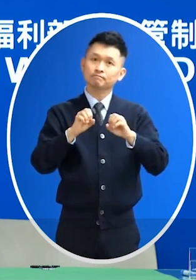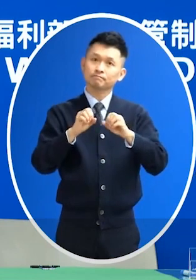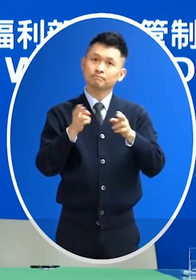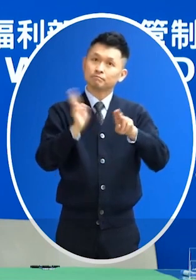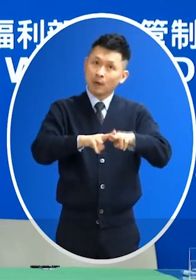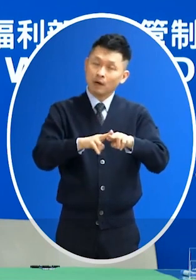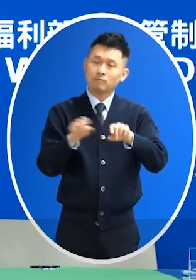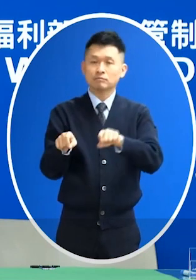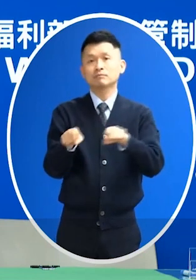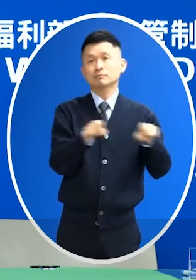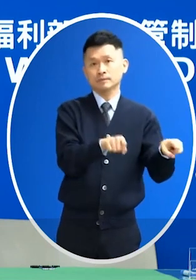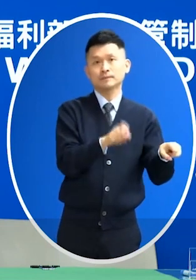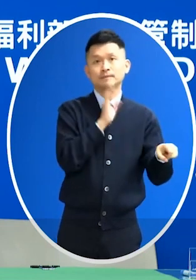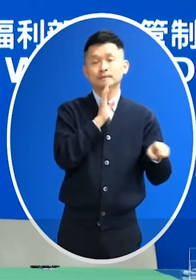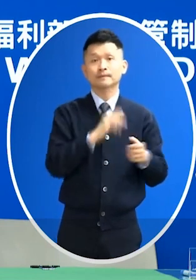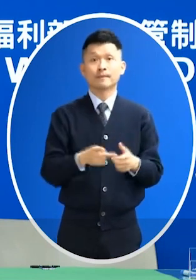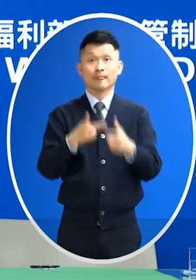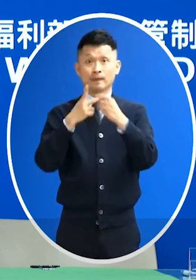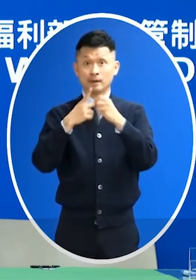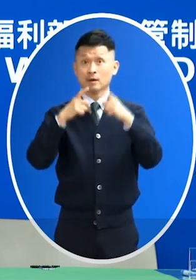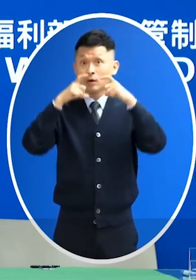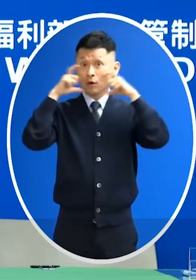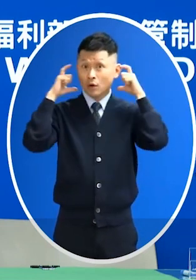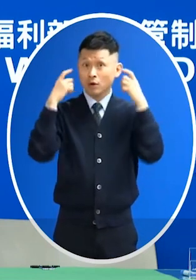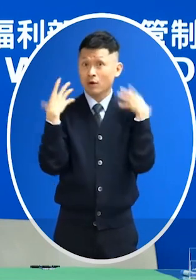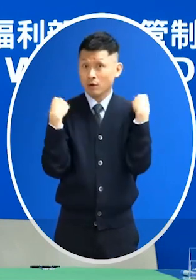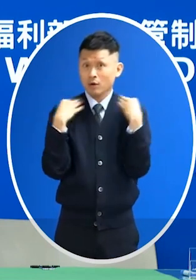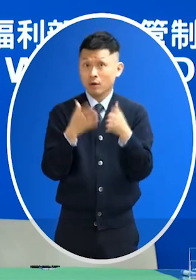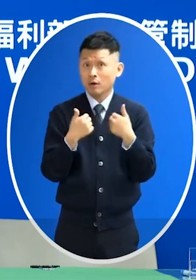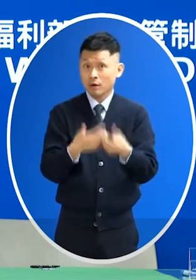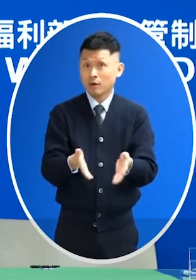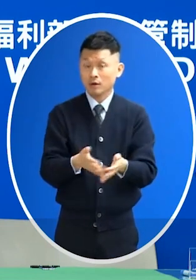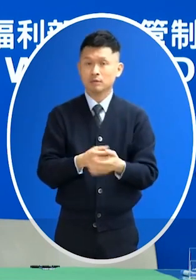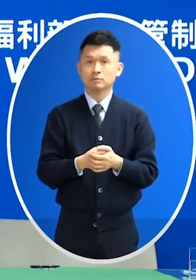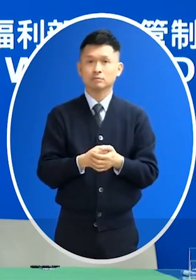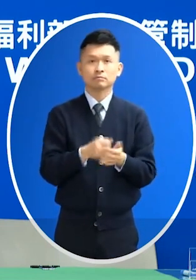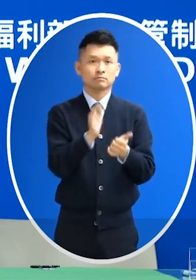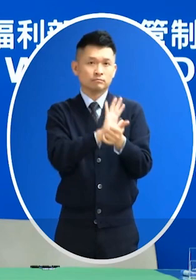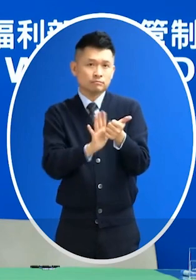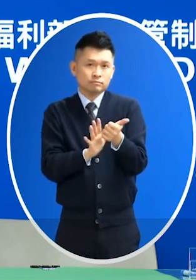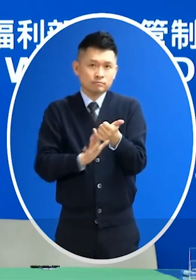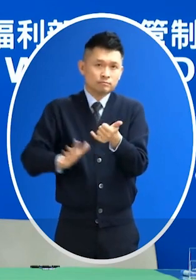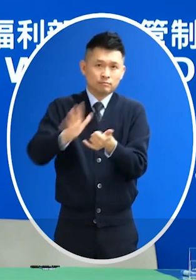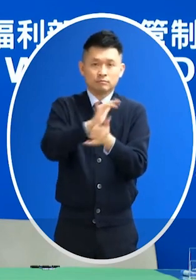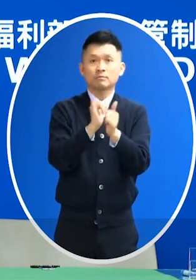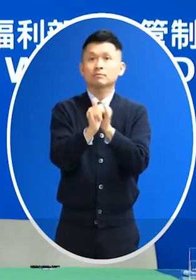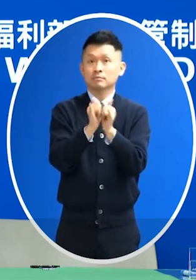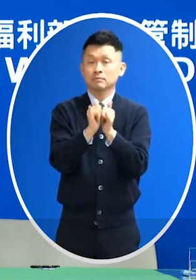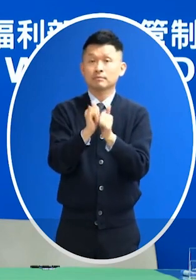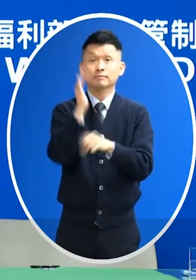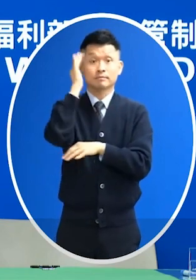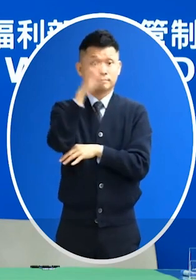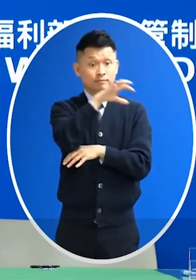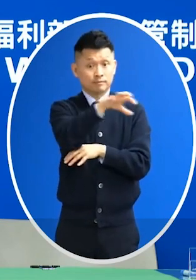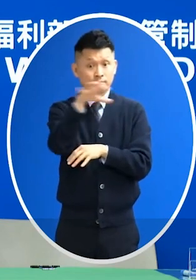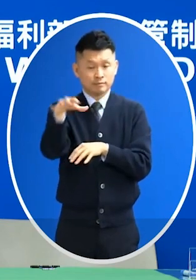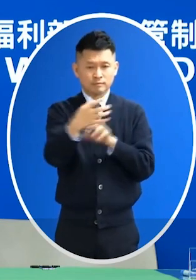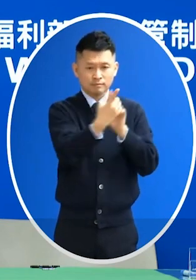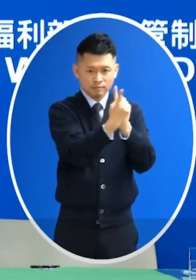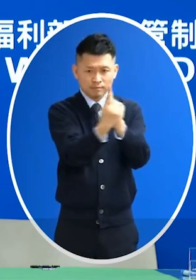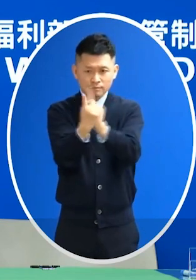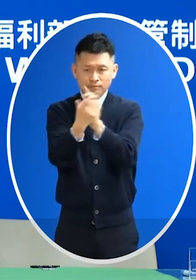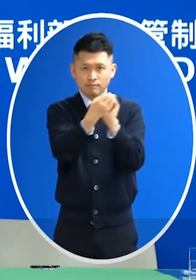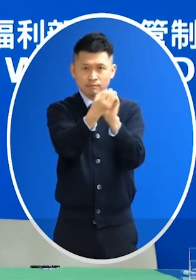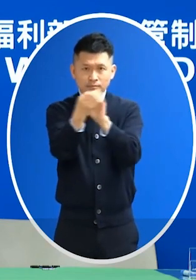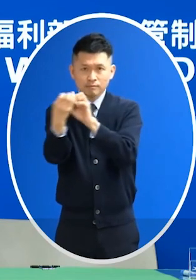那第二个原因就是口罩的这个问题哦，那牵涉到这个所有的国人哈。那所以我们跟各部会讨论的时候，各部分都有